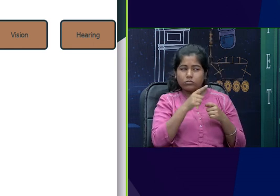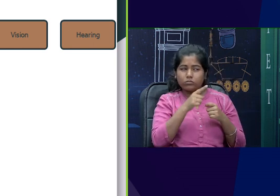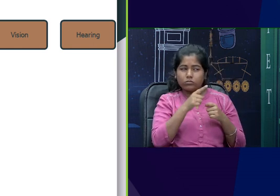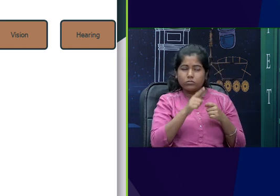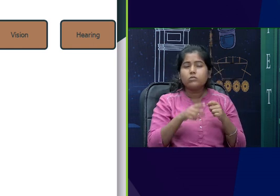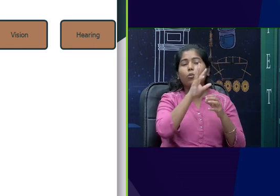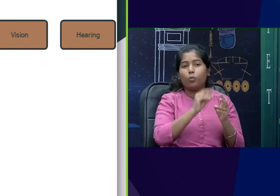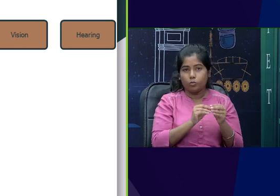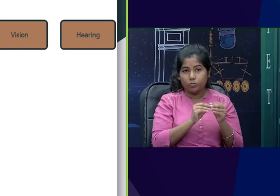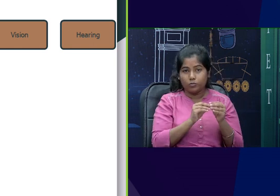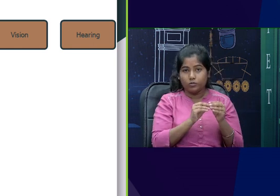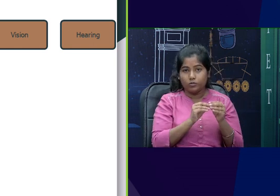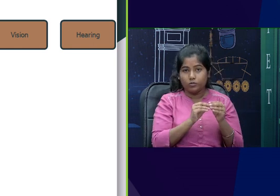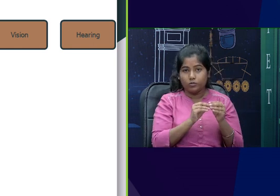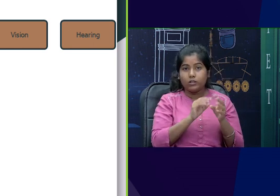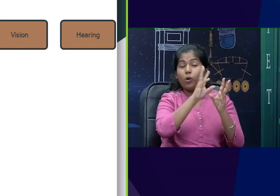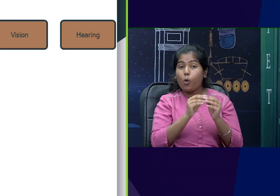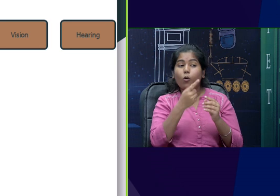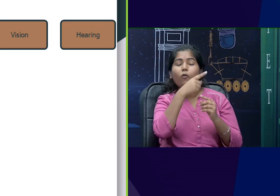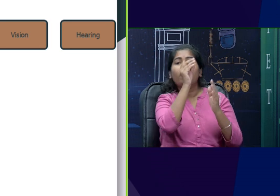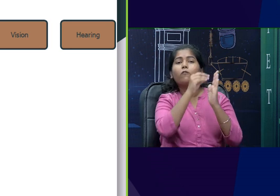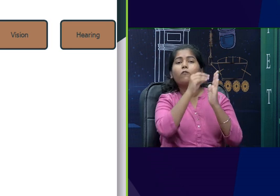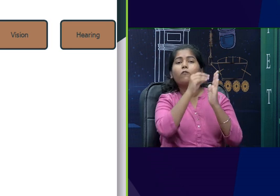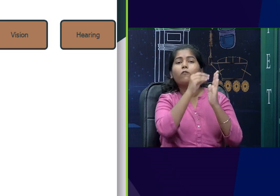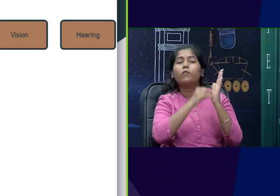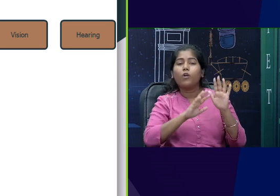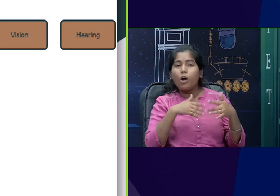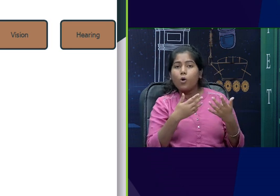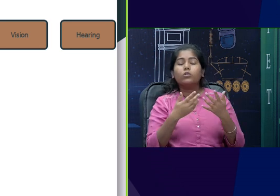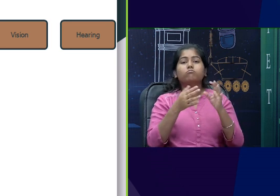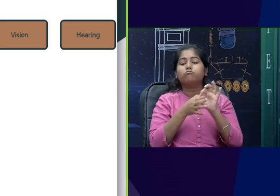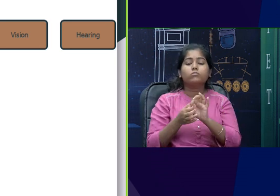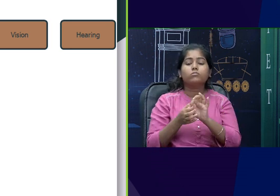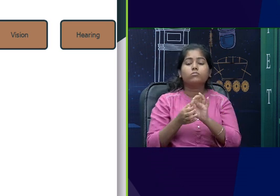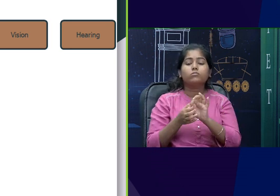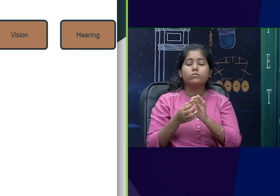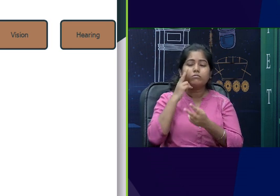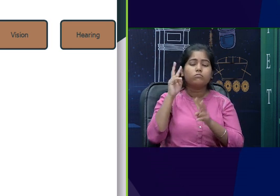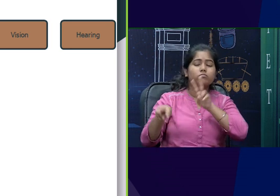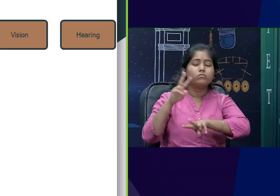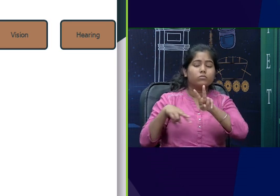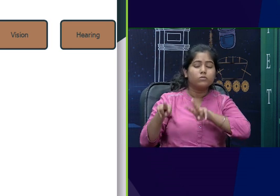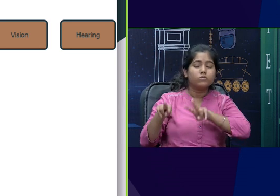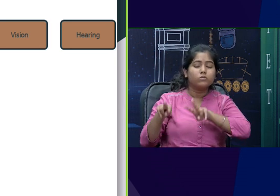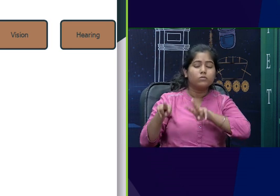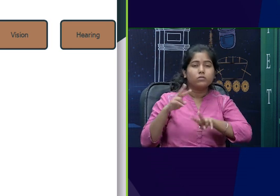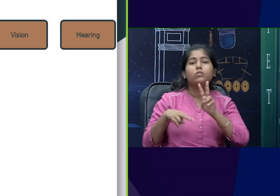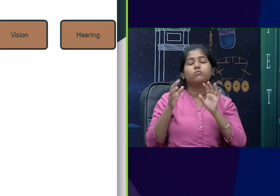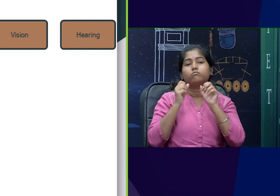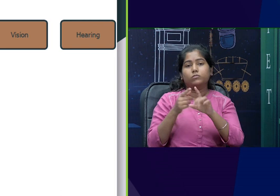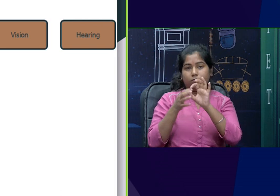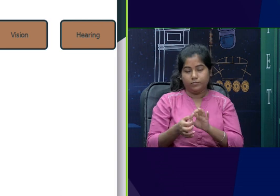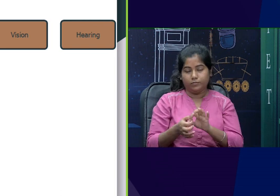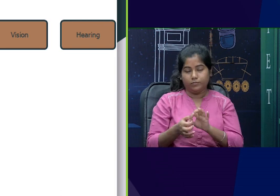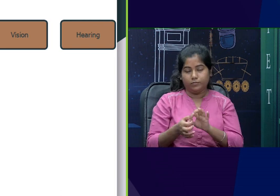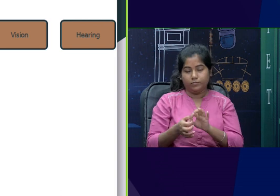इंसिडेंट द्वारा दी गई है, तो उन्होंने एरिया डिवाइड किए गए और सर वेटी का असेसमेंट भी है। तो इसमें